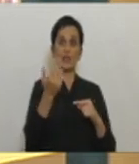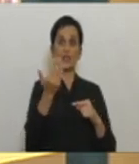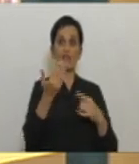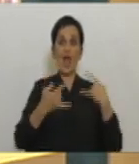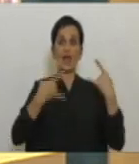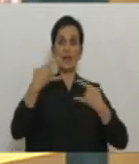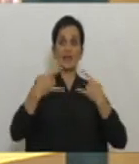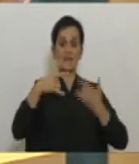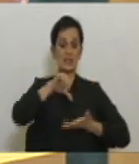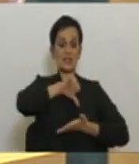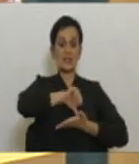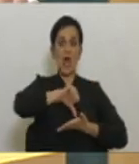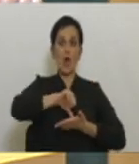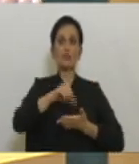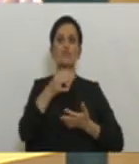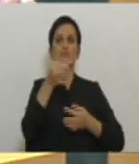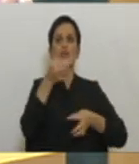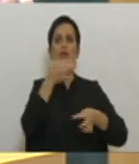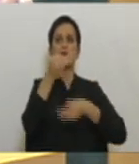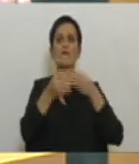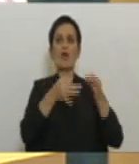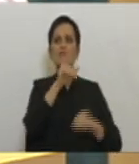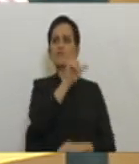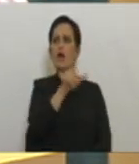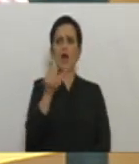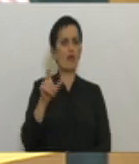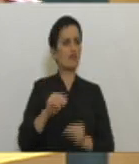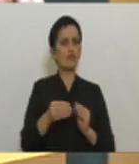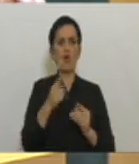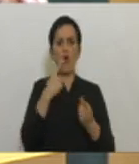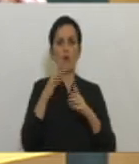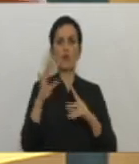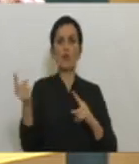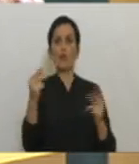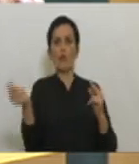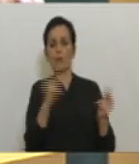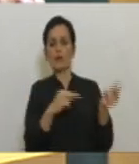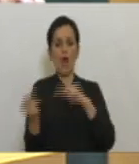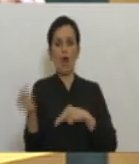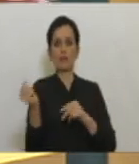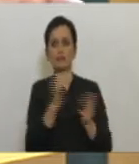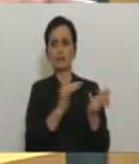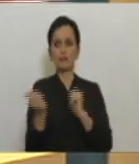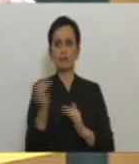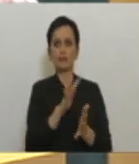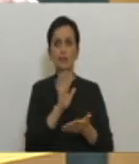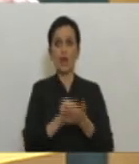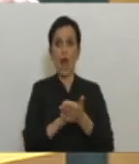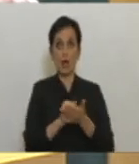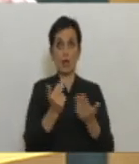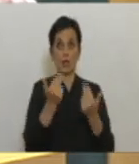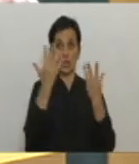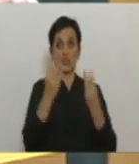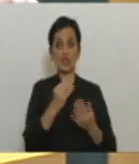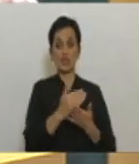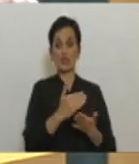ტელევიზიის წარმომადგენლები და გვეუბნებიან რომ ხალხის პრობლემებზე არავინ საუბრობს, ურთიერთბრალდებებით არიან დაკავებულები. კი, ეს დღის